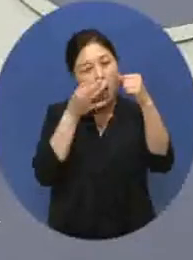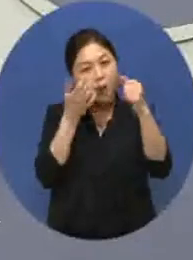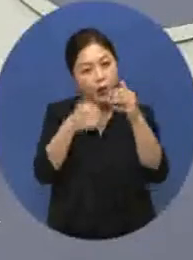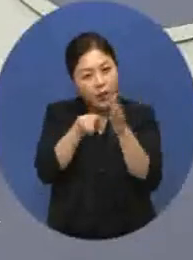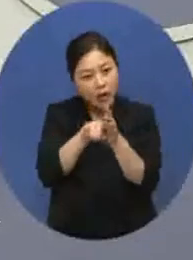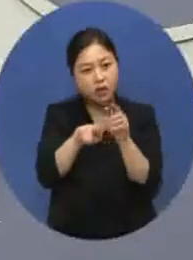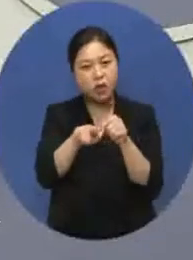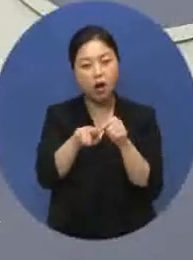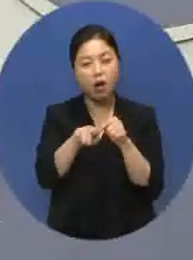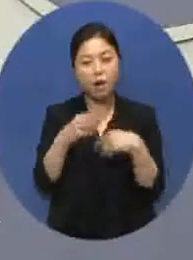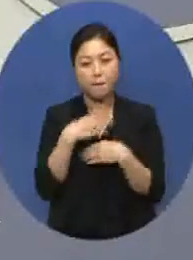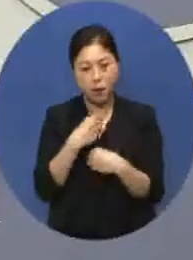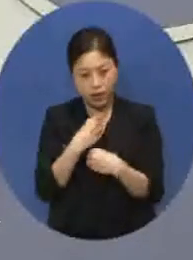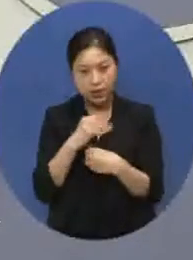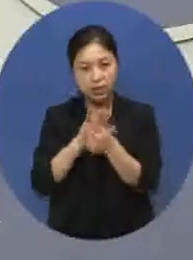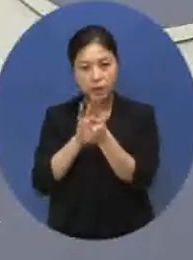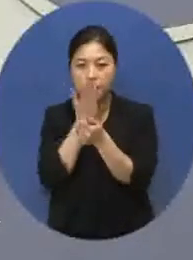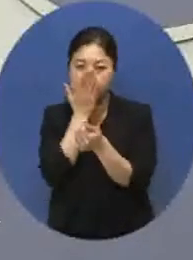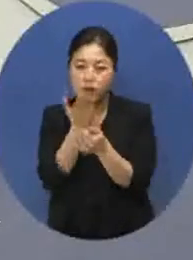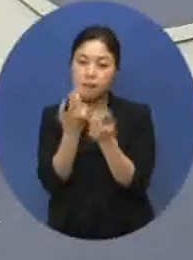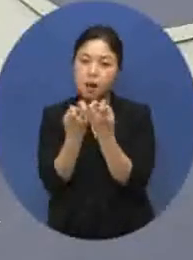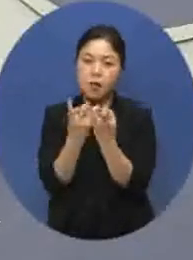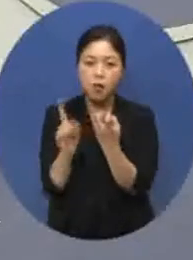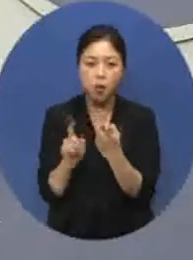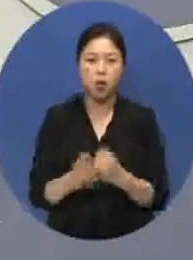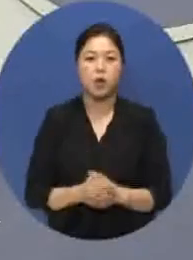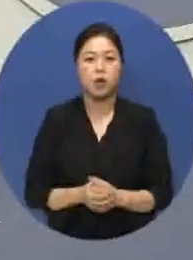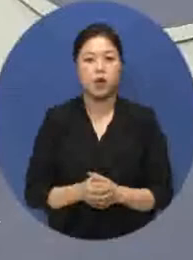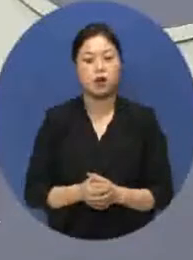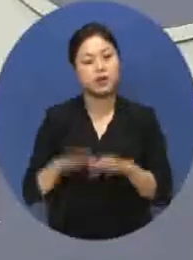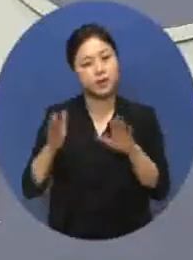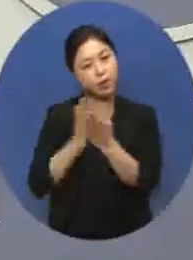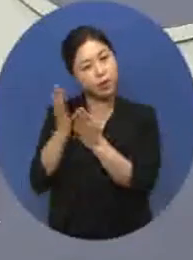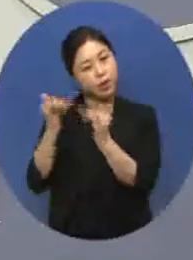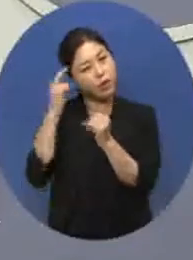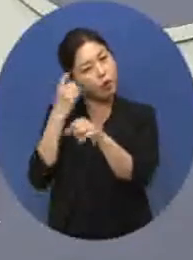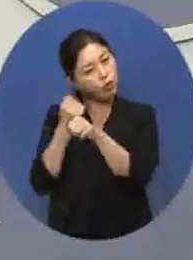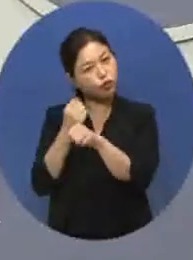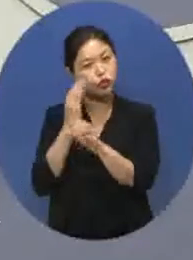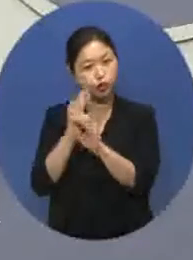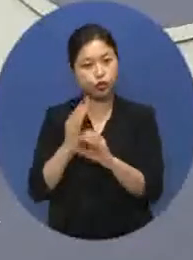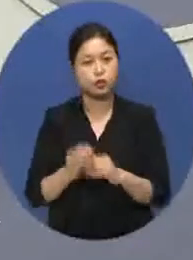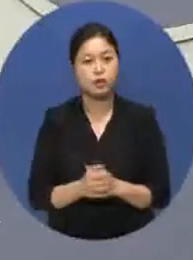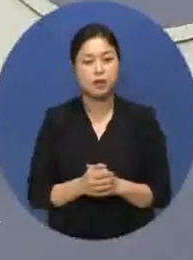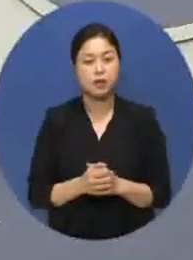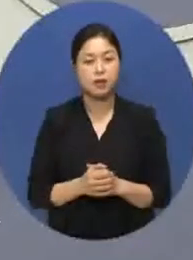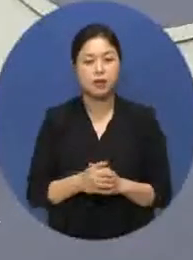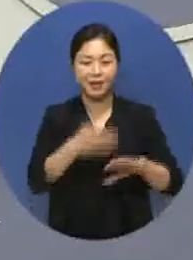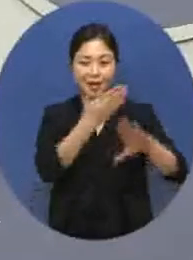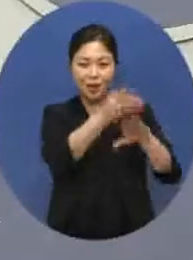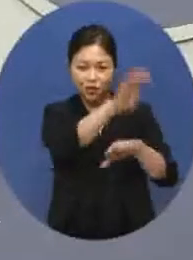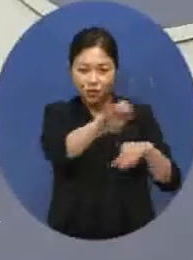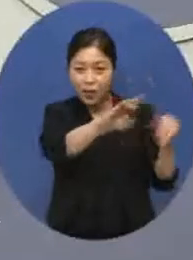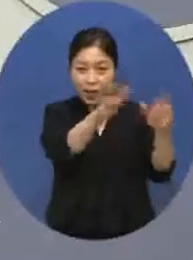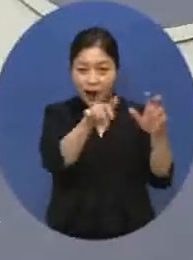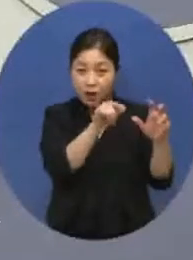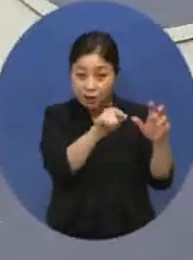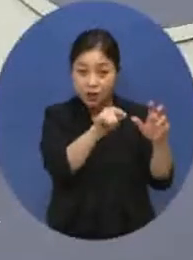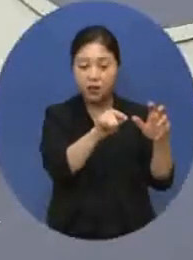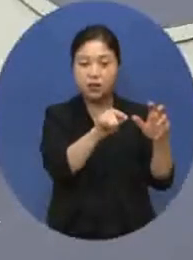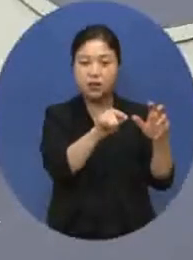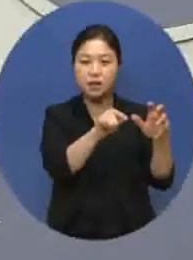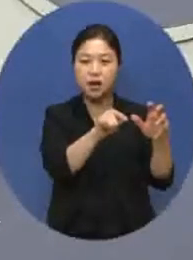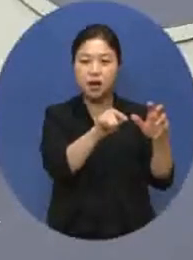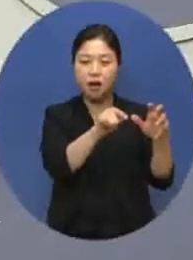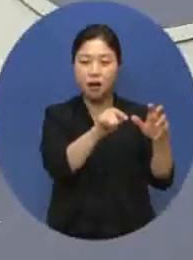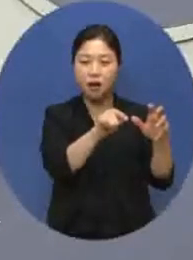뭐 이런 거를 지금 전문가들이 많이 연구를 하고 있거든요. 그래서 특히나 이제 선진 유럽 국가 같은 데서는 조금씩